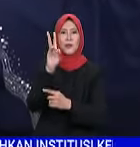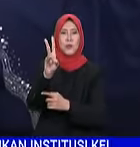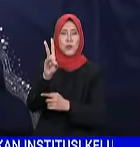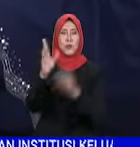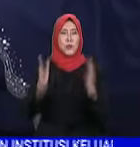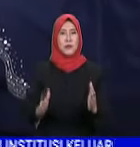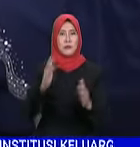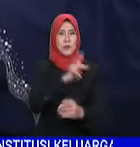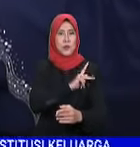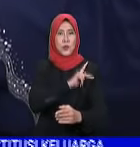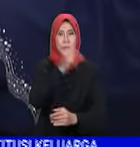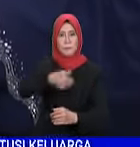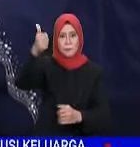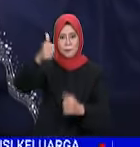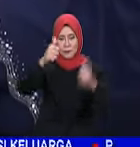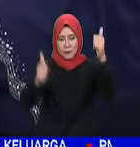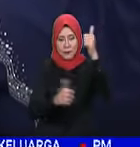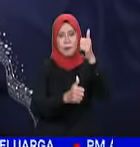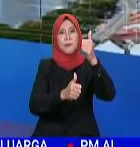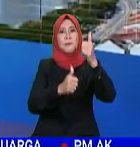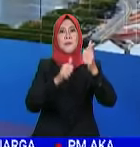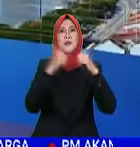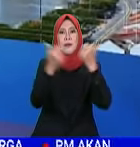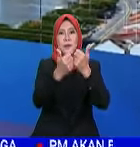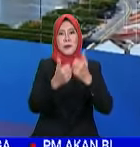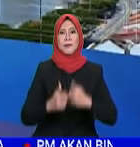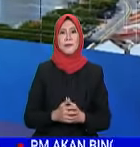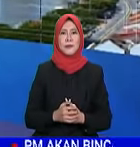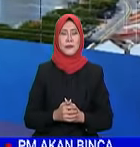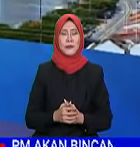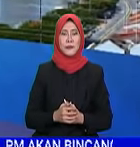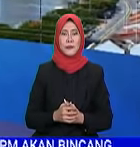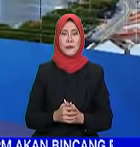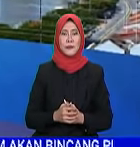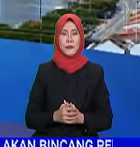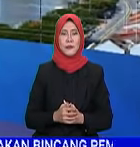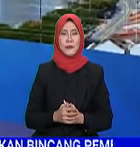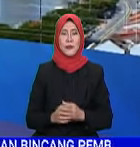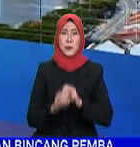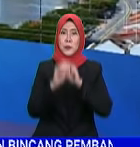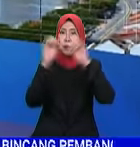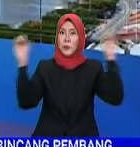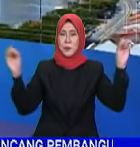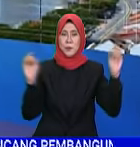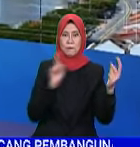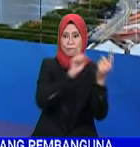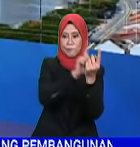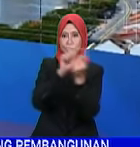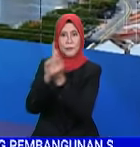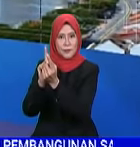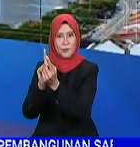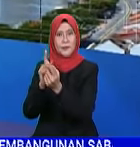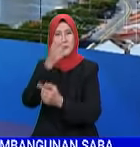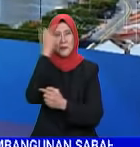kaum yang bernaung di bawah persatuan tersebut. Lama tidak turun padang ke lapangan,